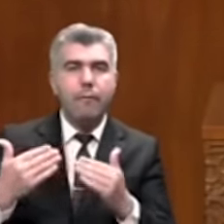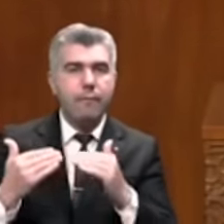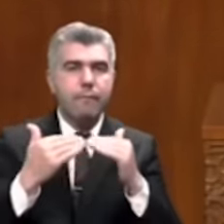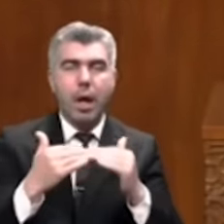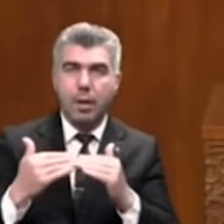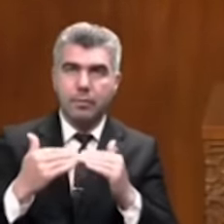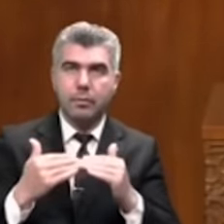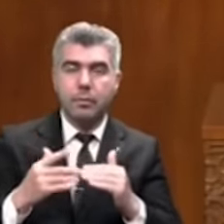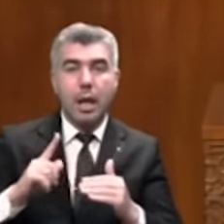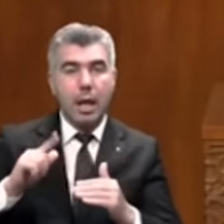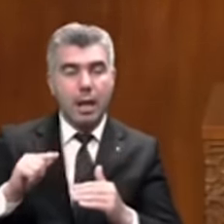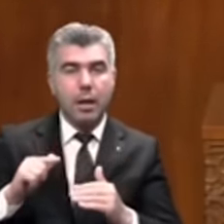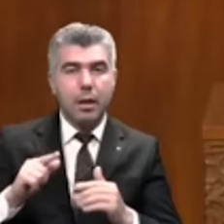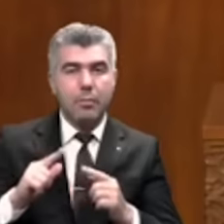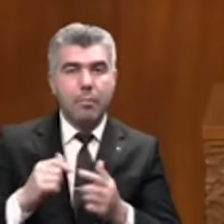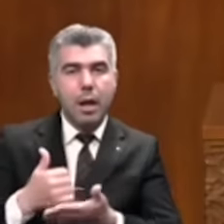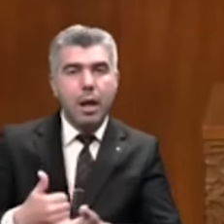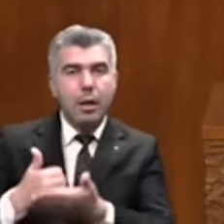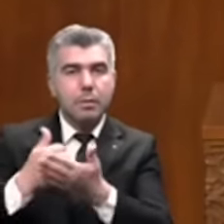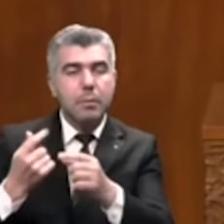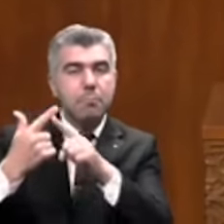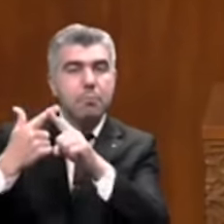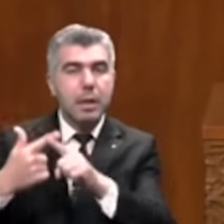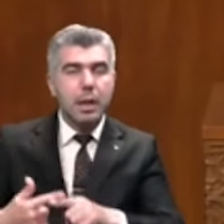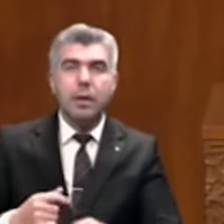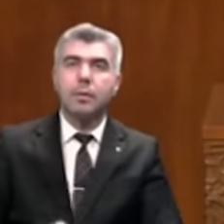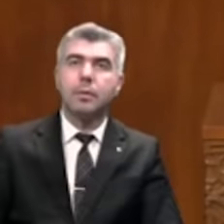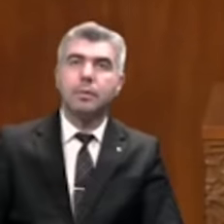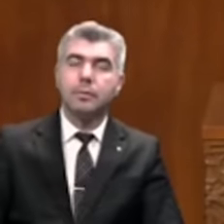كاين نقاش يعني على التمويل، هذاك الشيء